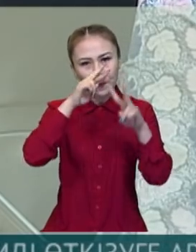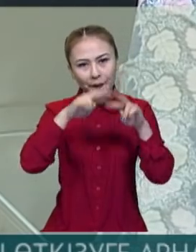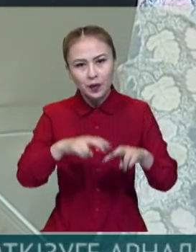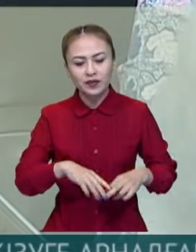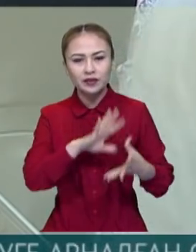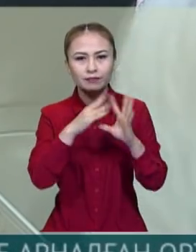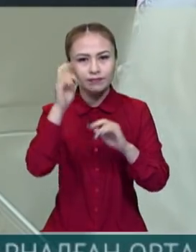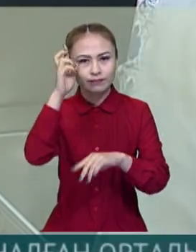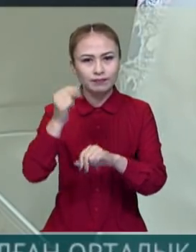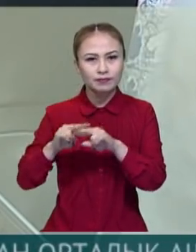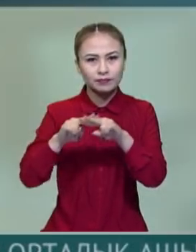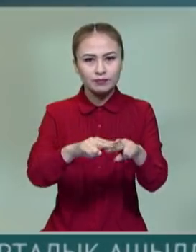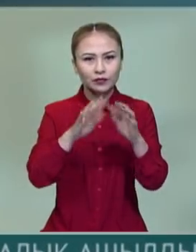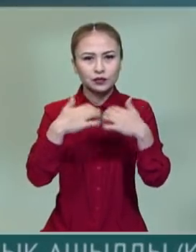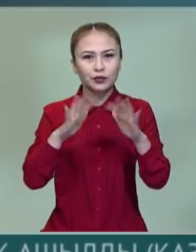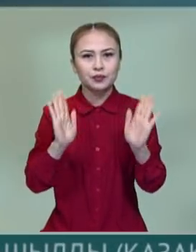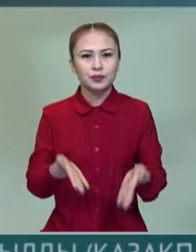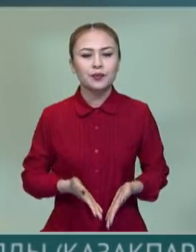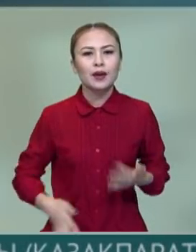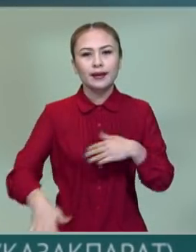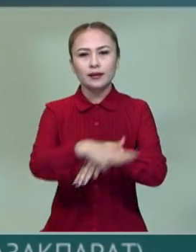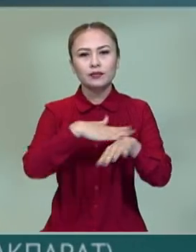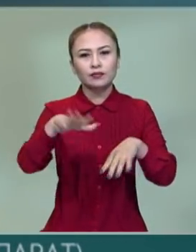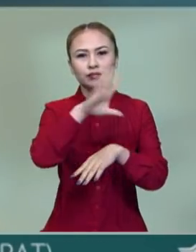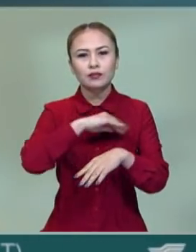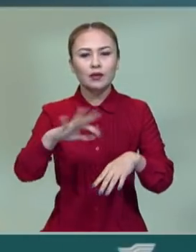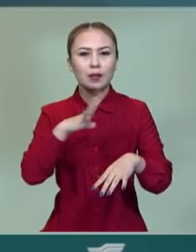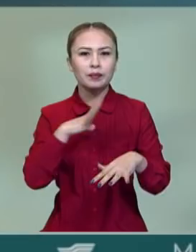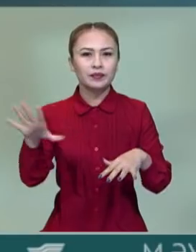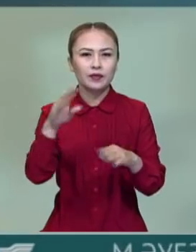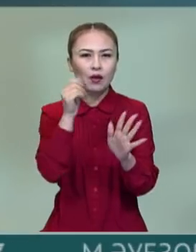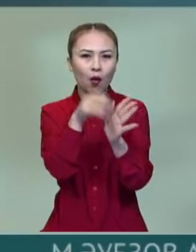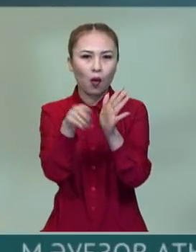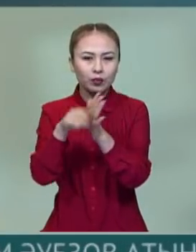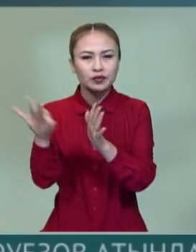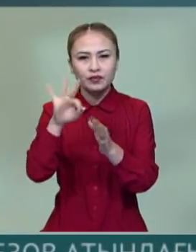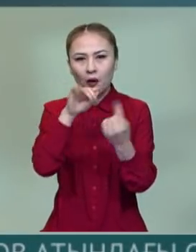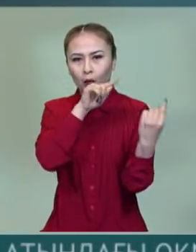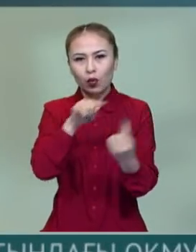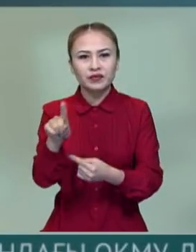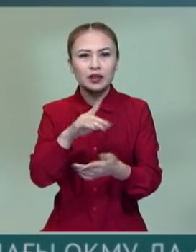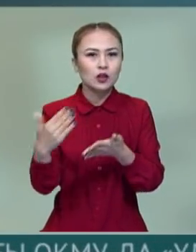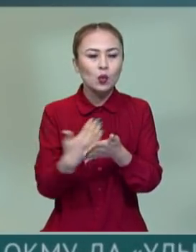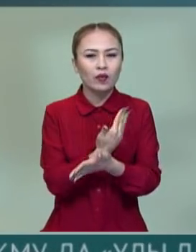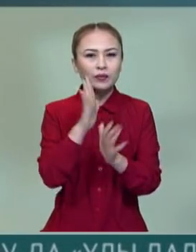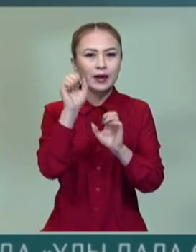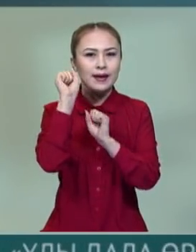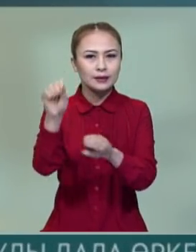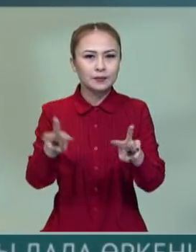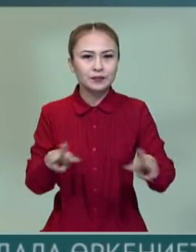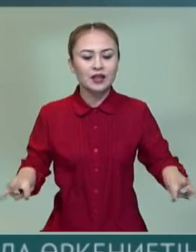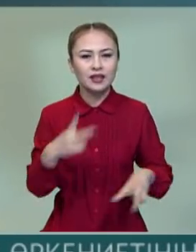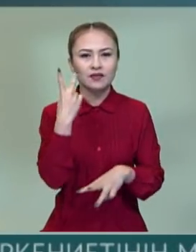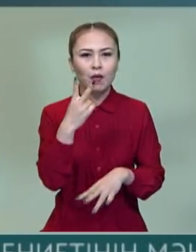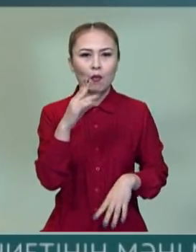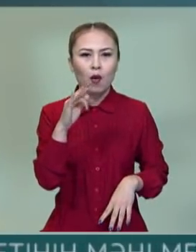бюджет есебінен жүргізіледі. Еліміздің қарулы күштері жемқорлыққа қарсы жаңа әдісті қолға алды. Қорғаныс министрлігі 2